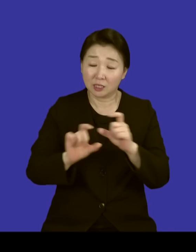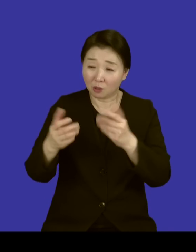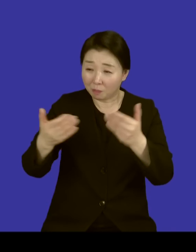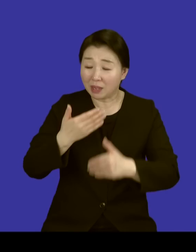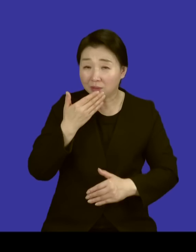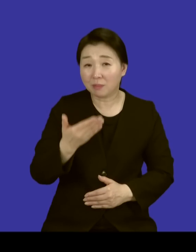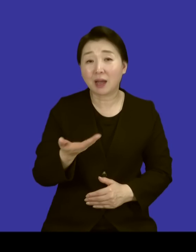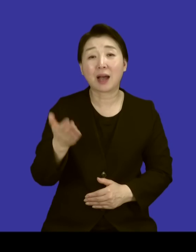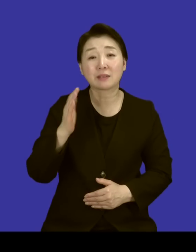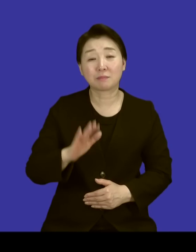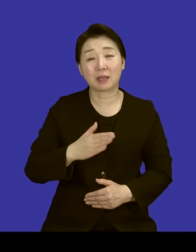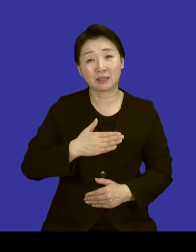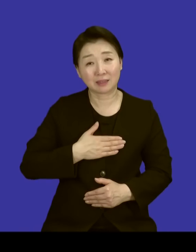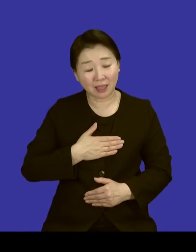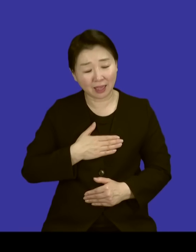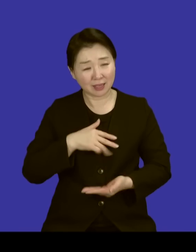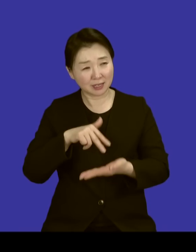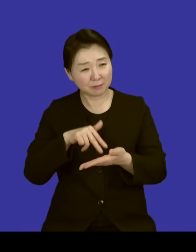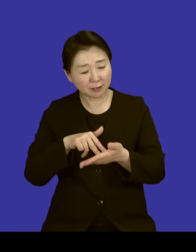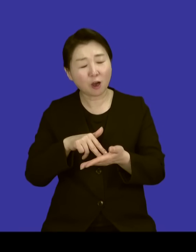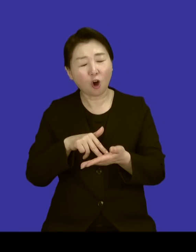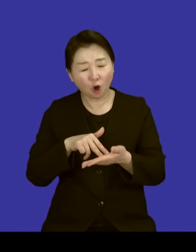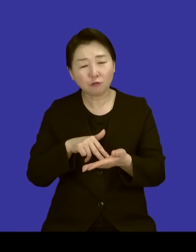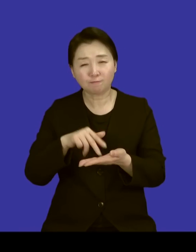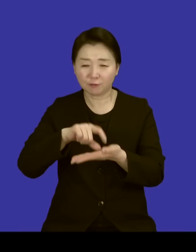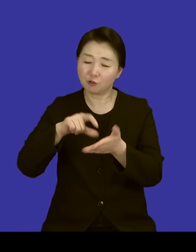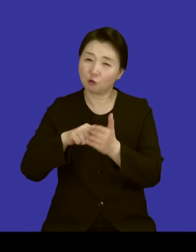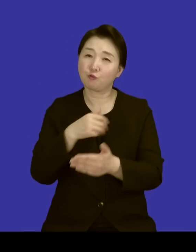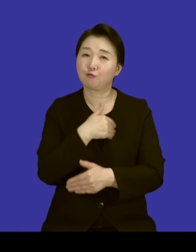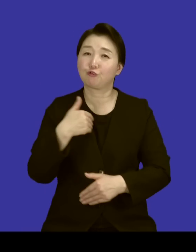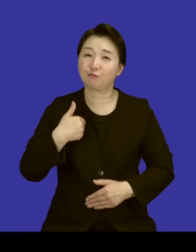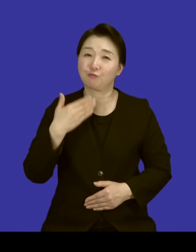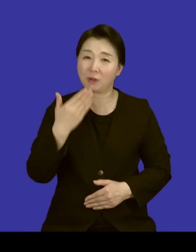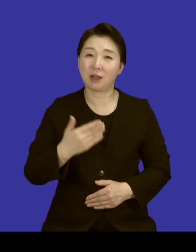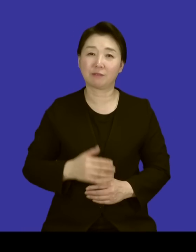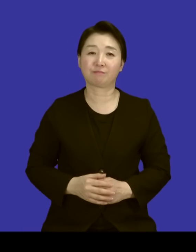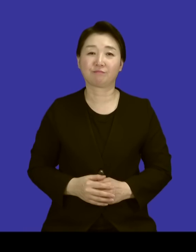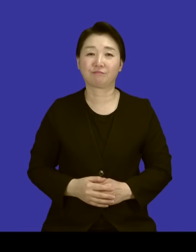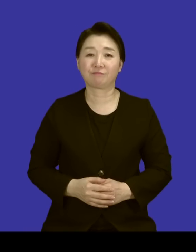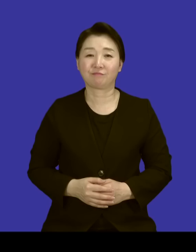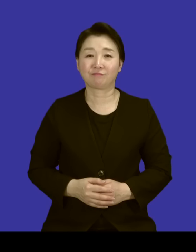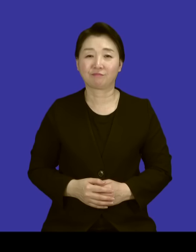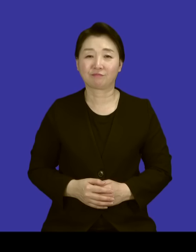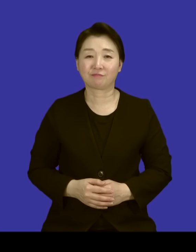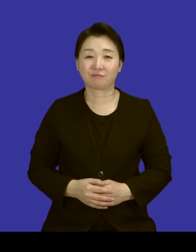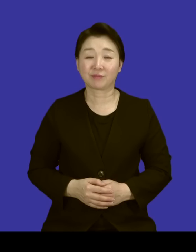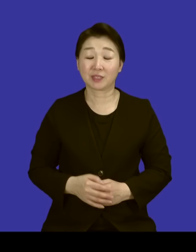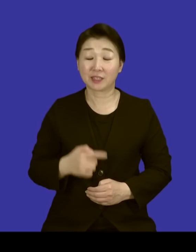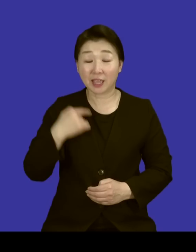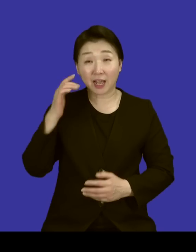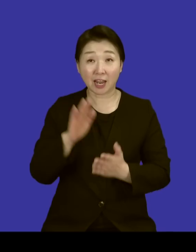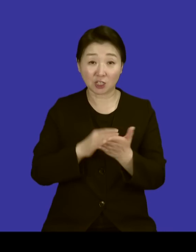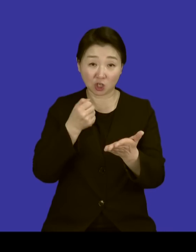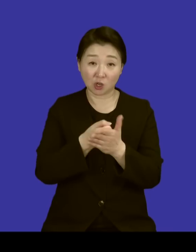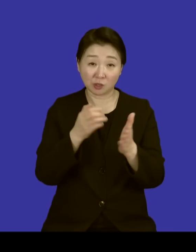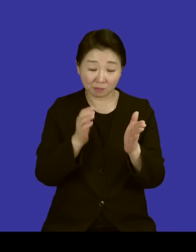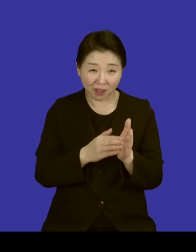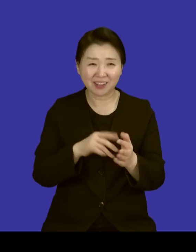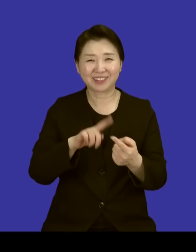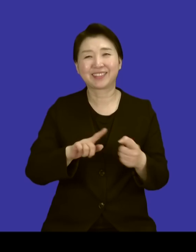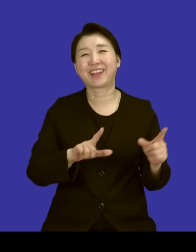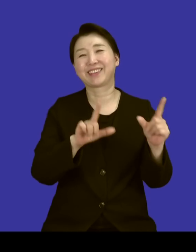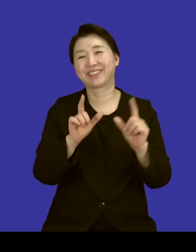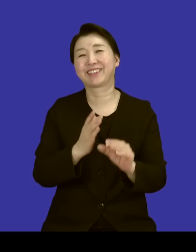있지만 제가 보니까 그 정도면 될 것 같아요. 사는데. 네. 그래서 이제 제가 책정하고 저희 뭐 그렇게 살고